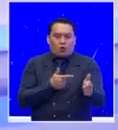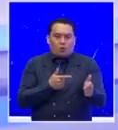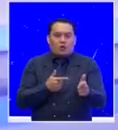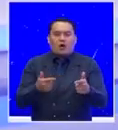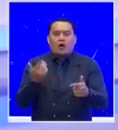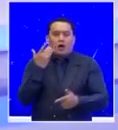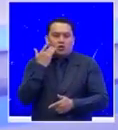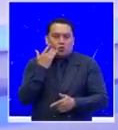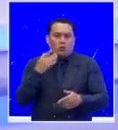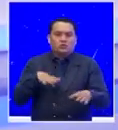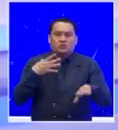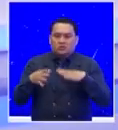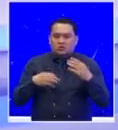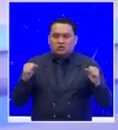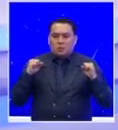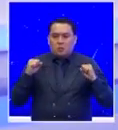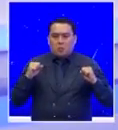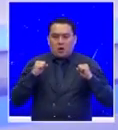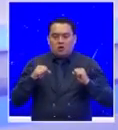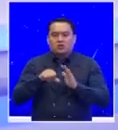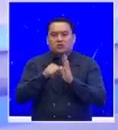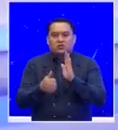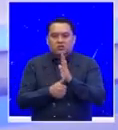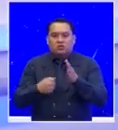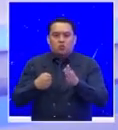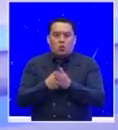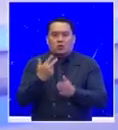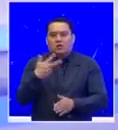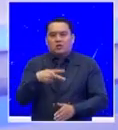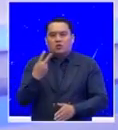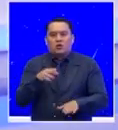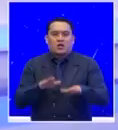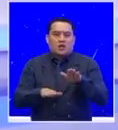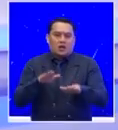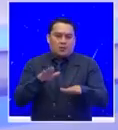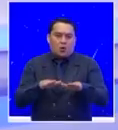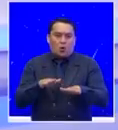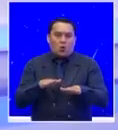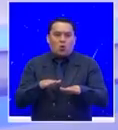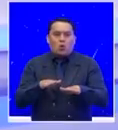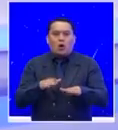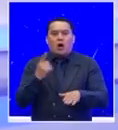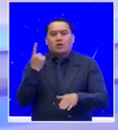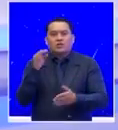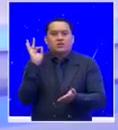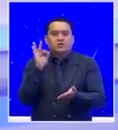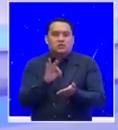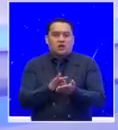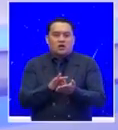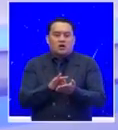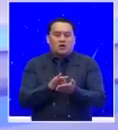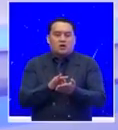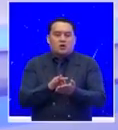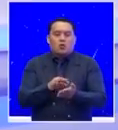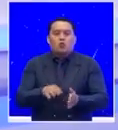тяжелоатлет ежедневно занимается со спортивными снарядами от 16 до 32 килограммов. Он преследует одну цель – превзойти